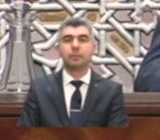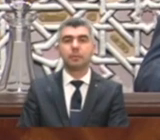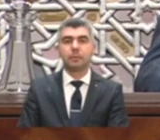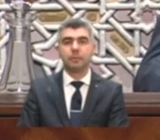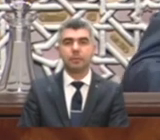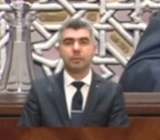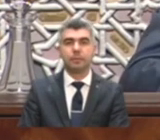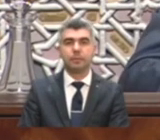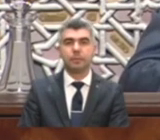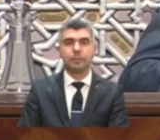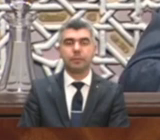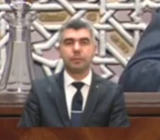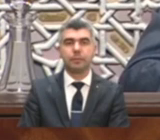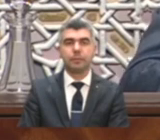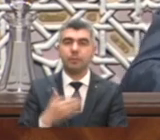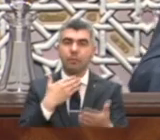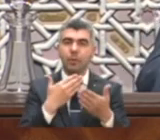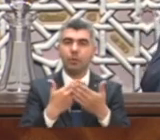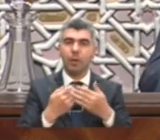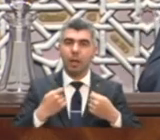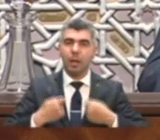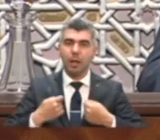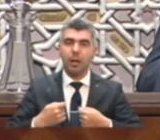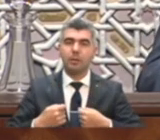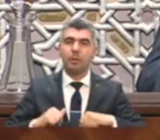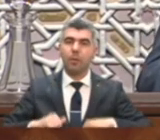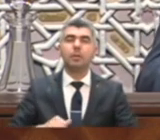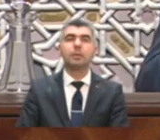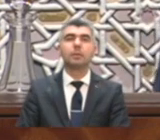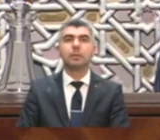النائبة المحترمة. شكرا السيد الوزير.